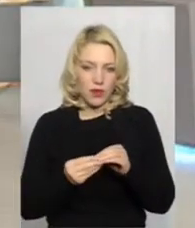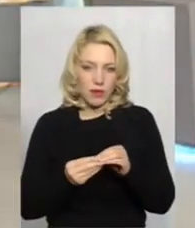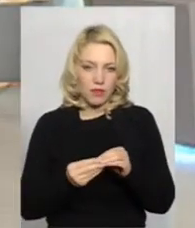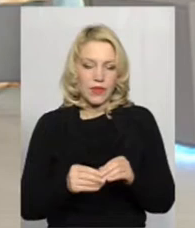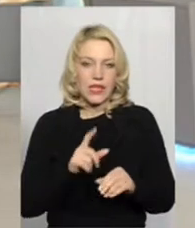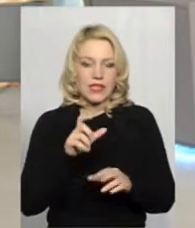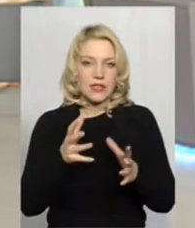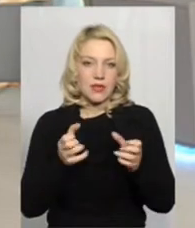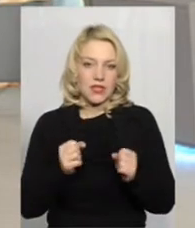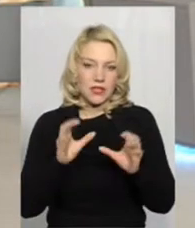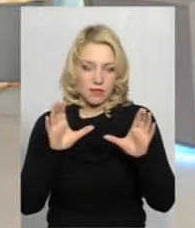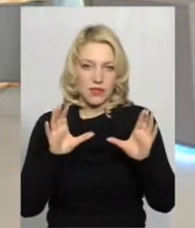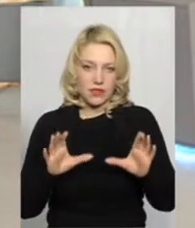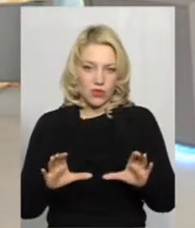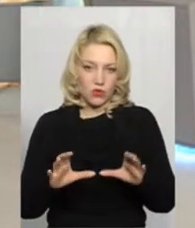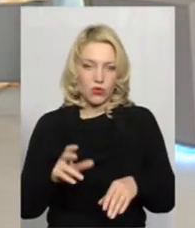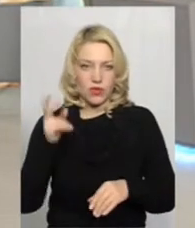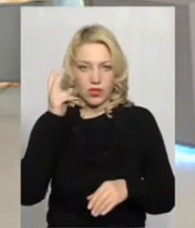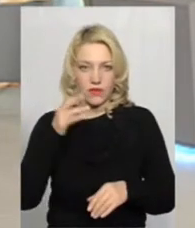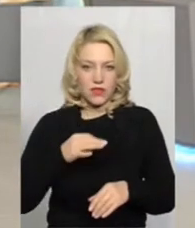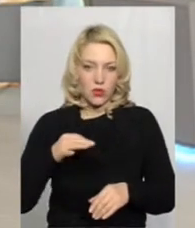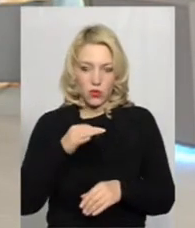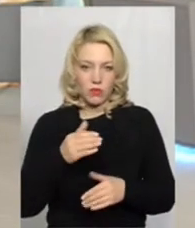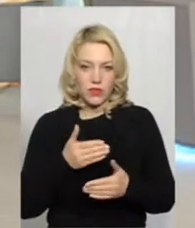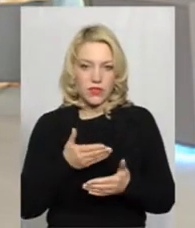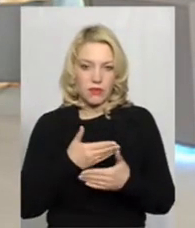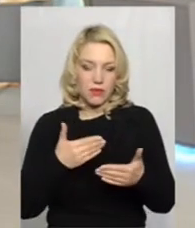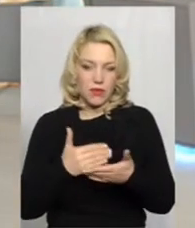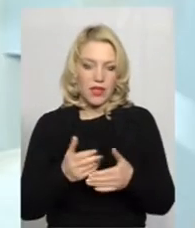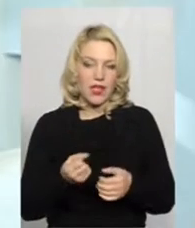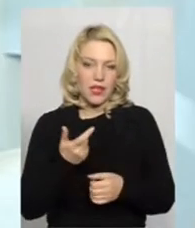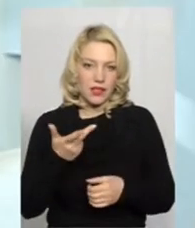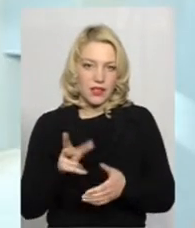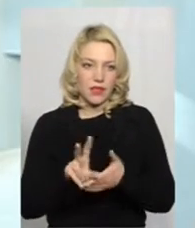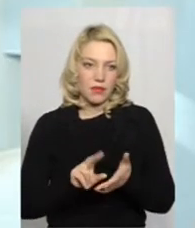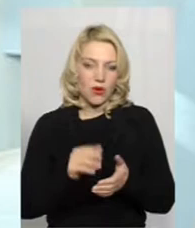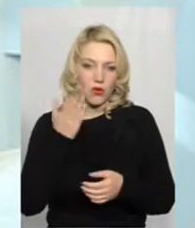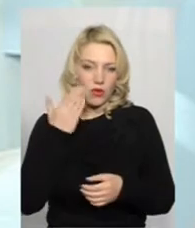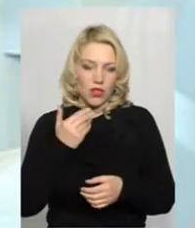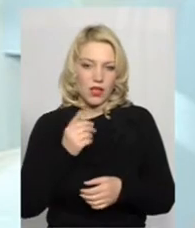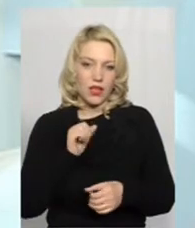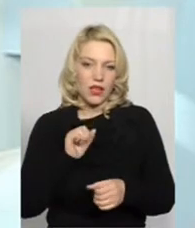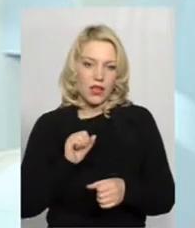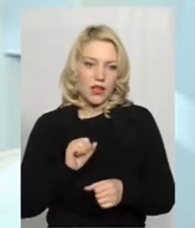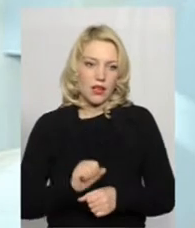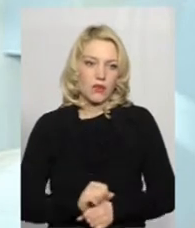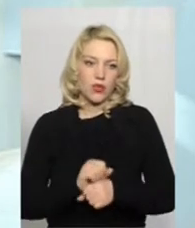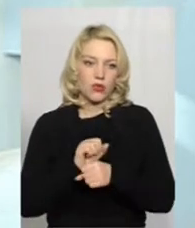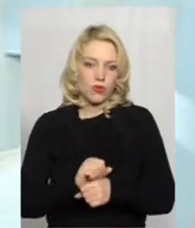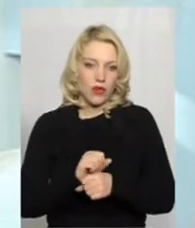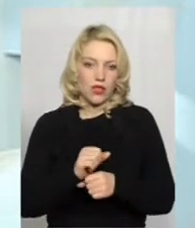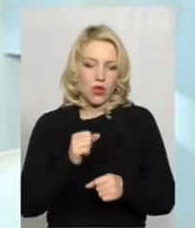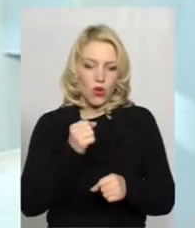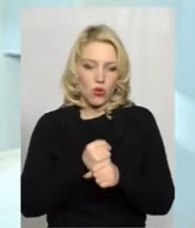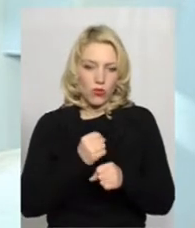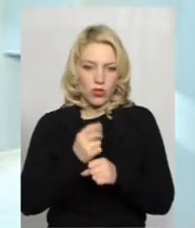З прийняттям закону в Київській області ми мали кілька прикладів, коли навіть бойкотували роботу Київської міської